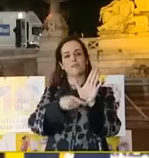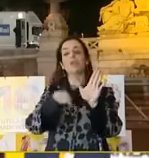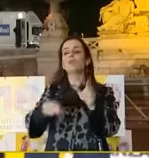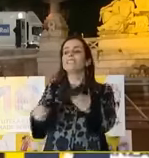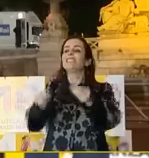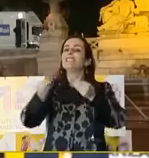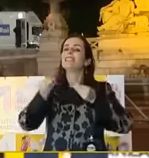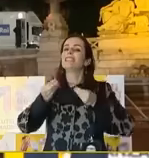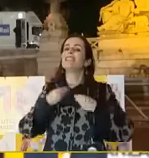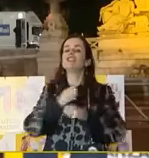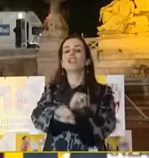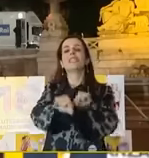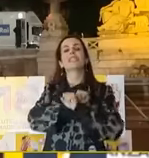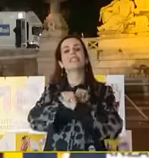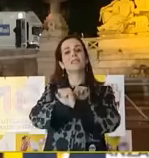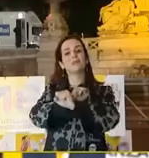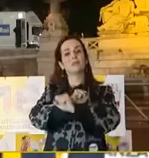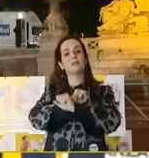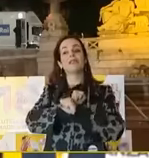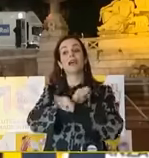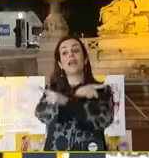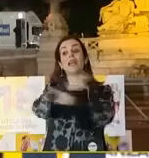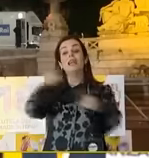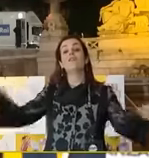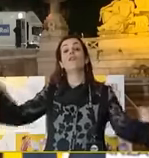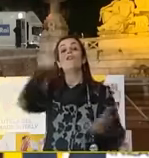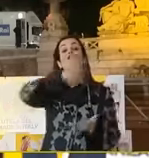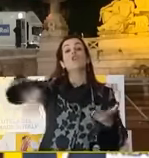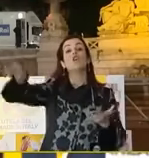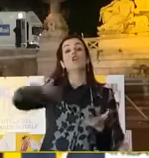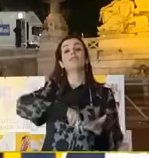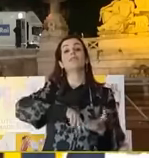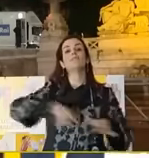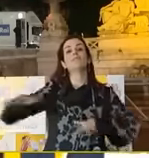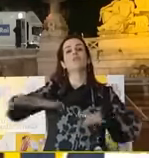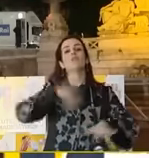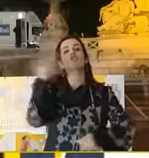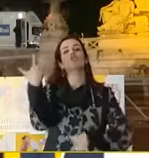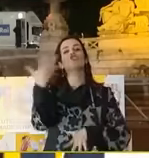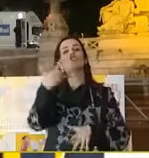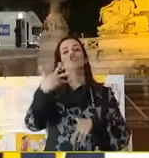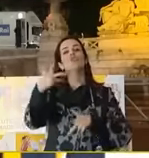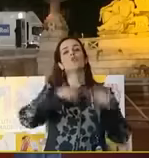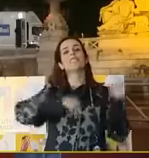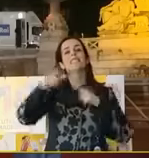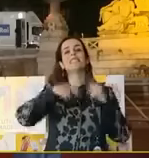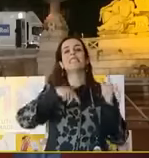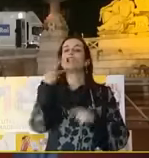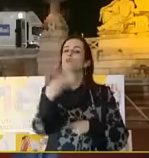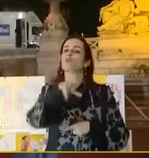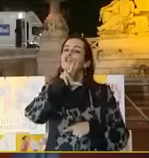anni e votate il Movimento 5 Stelle il 4 marzo, perché abbiamo una sola...